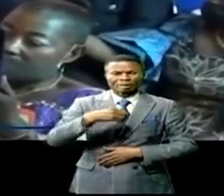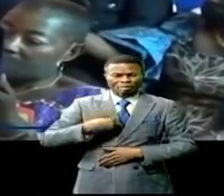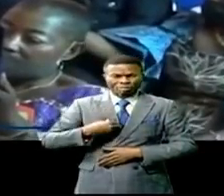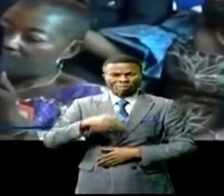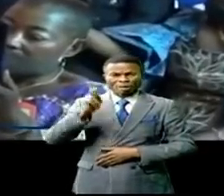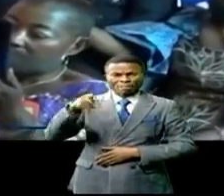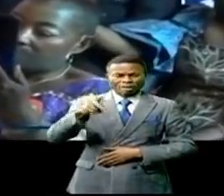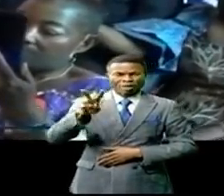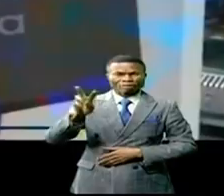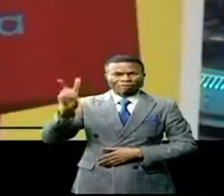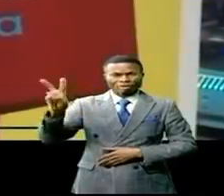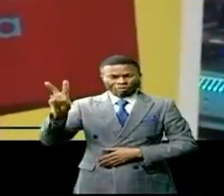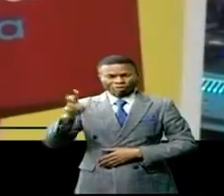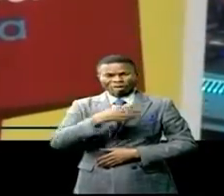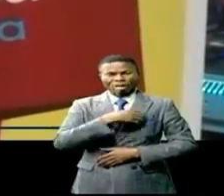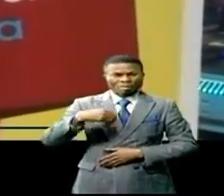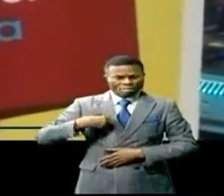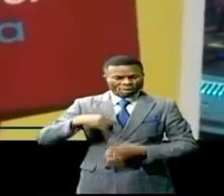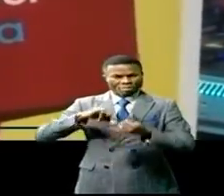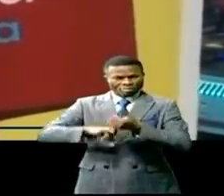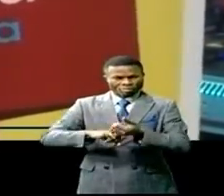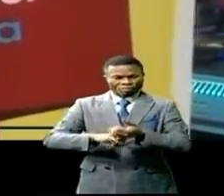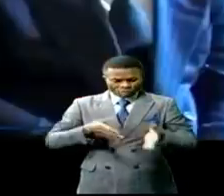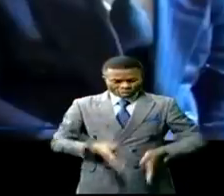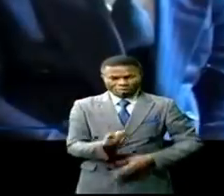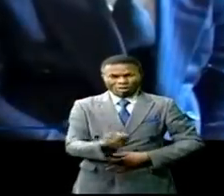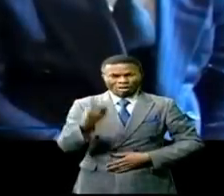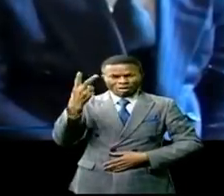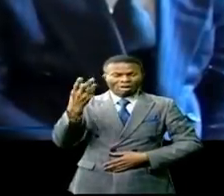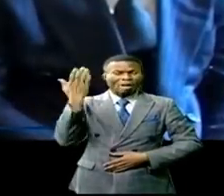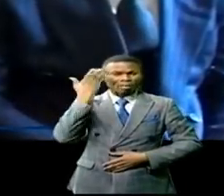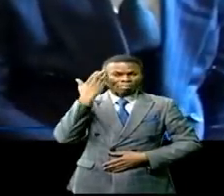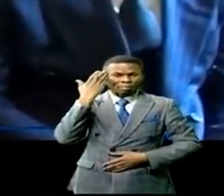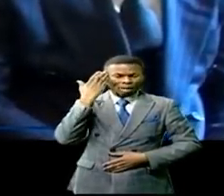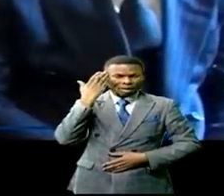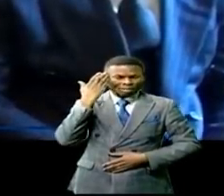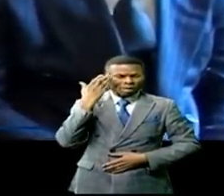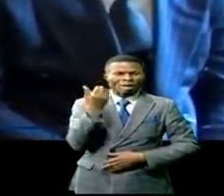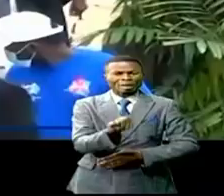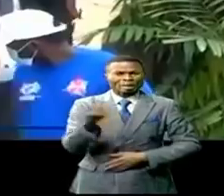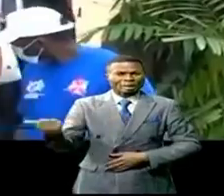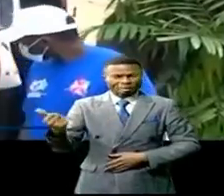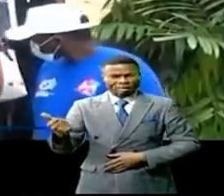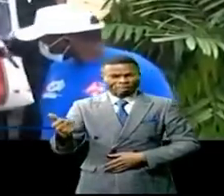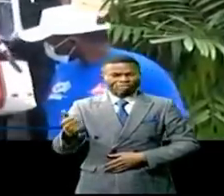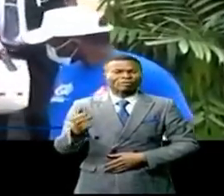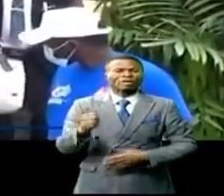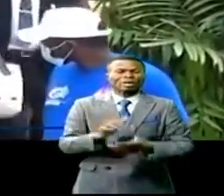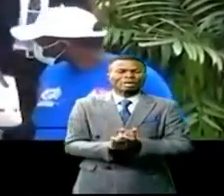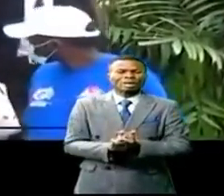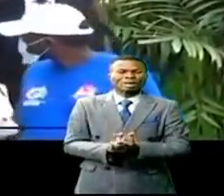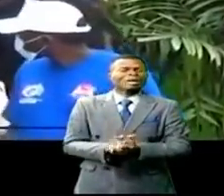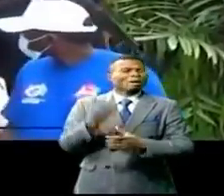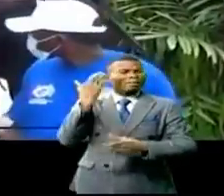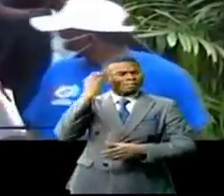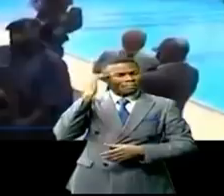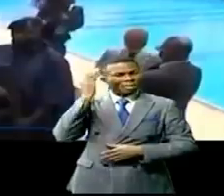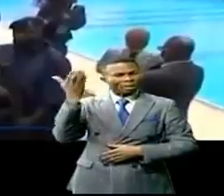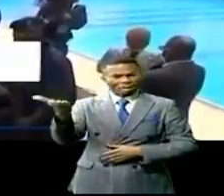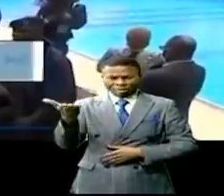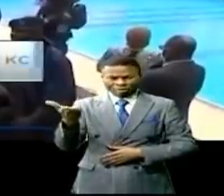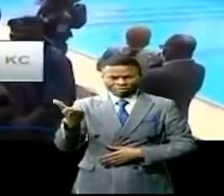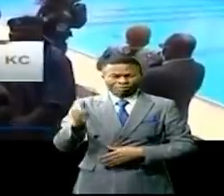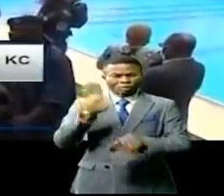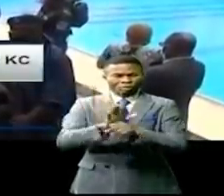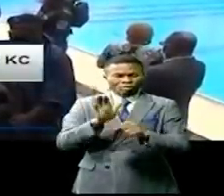marié mère de deux enfants dont le mari et les enfants sont séronégatifs c'est par la visite des stands d'exposition différents